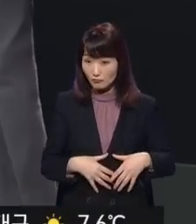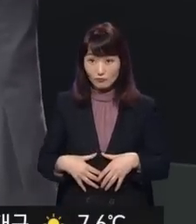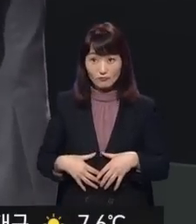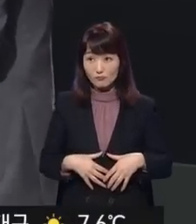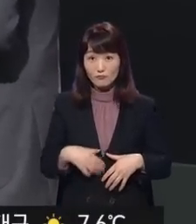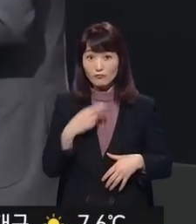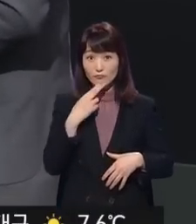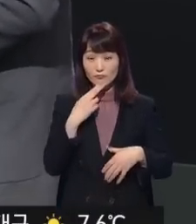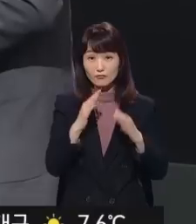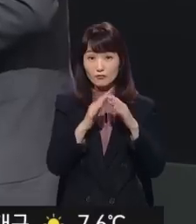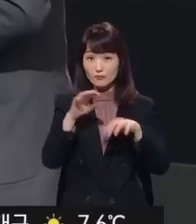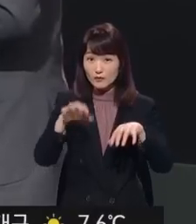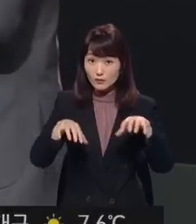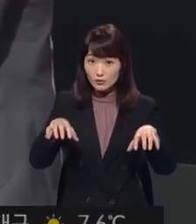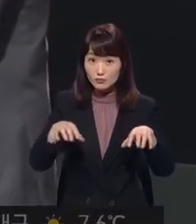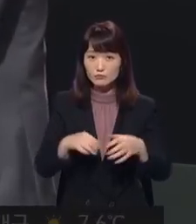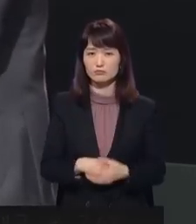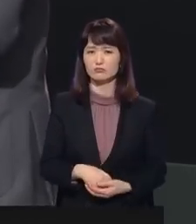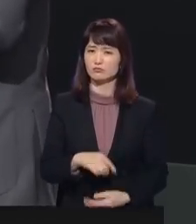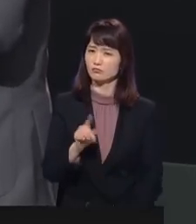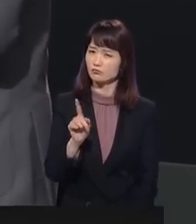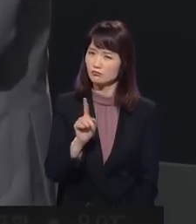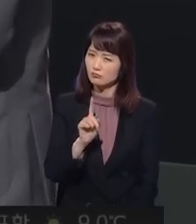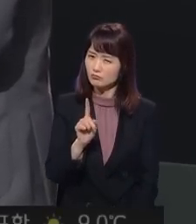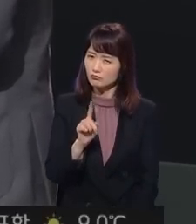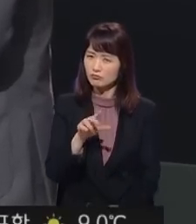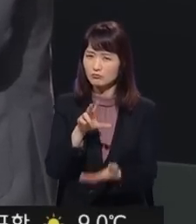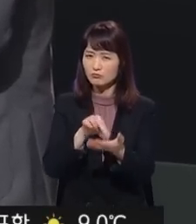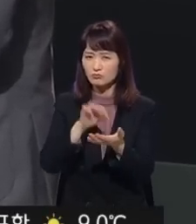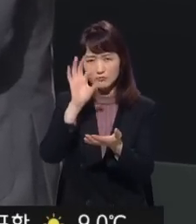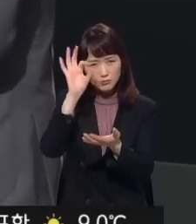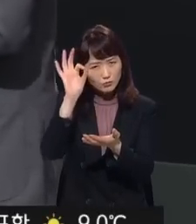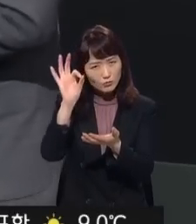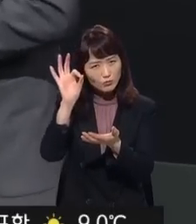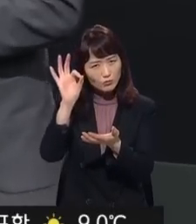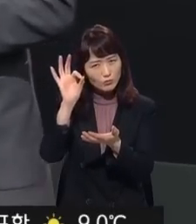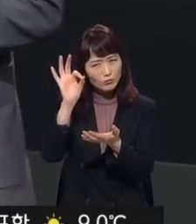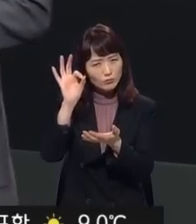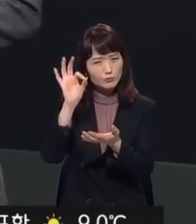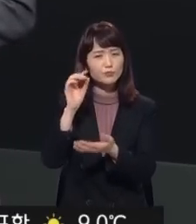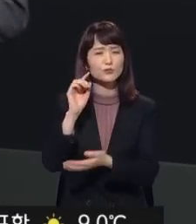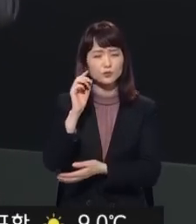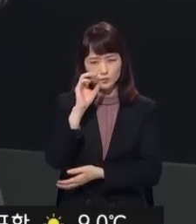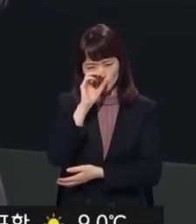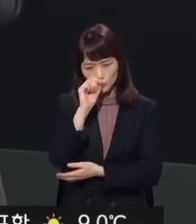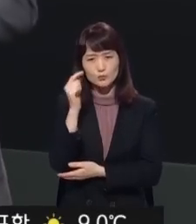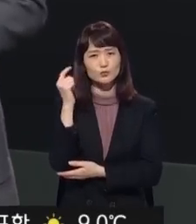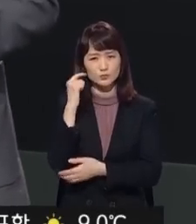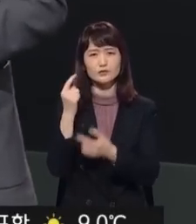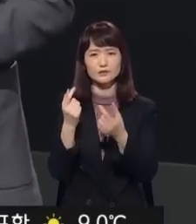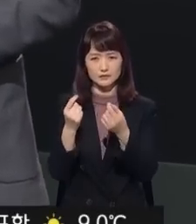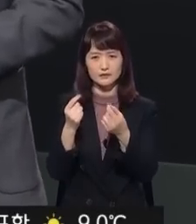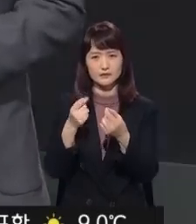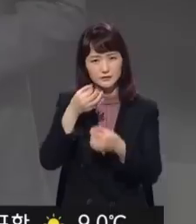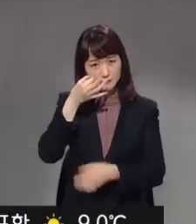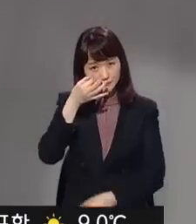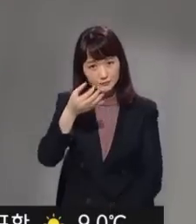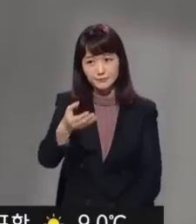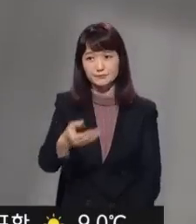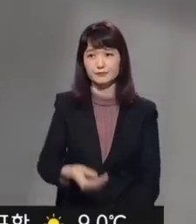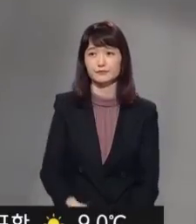망설임 없이 나선 이웃입니다 자 뭔가 좀 제목만 봤을 때 미담 같아 보이죠 함께 보시죠